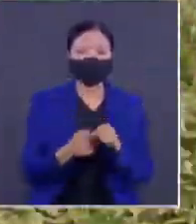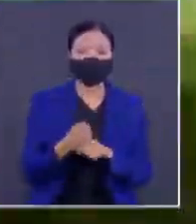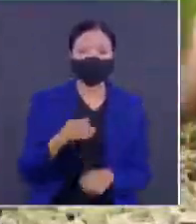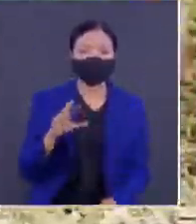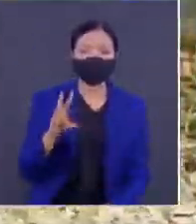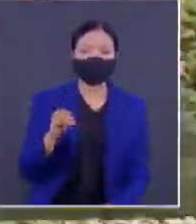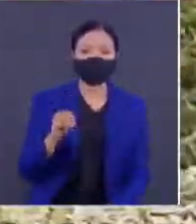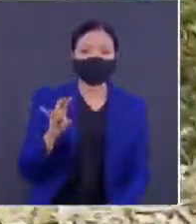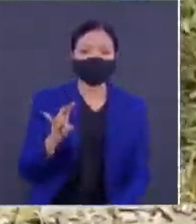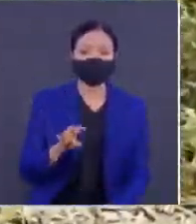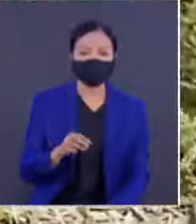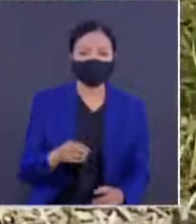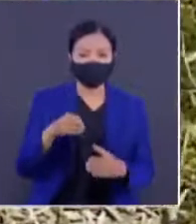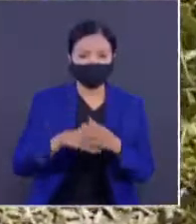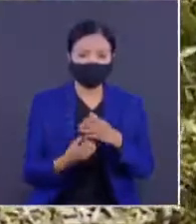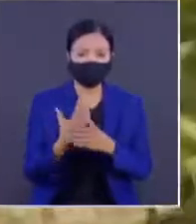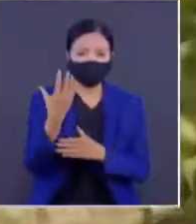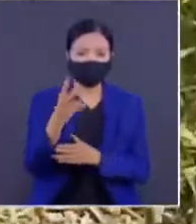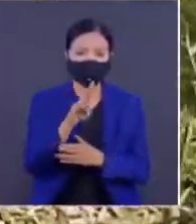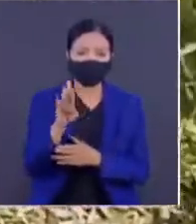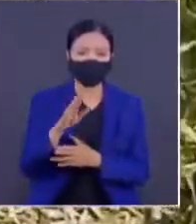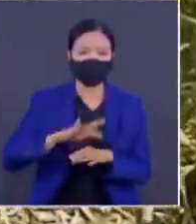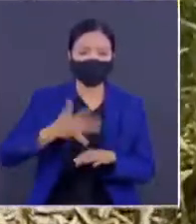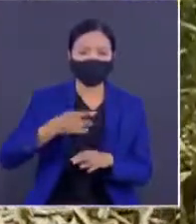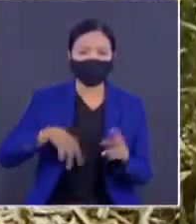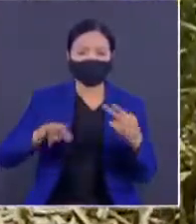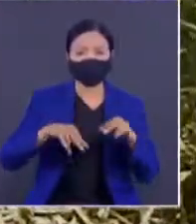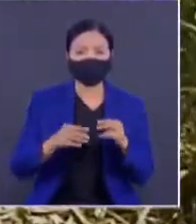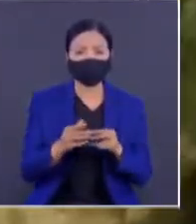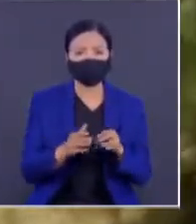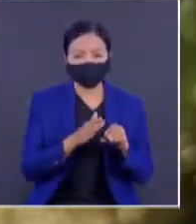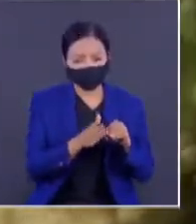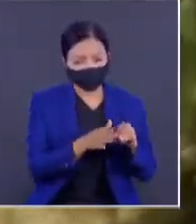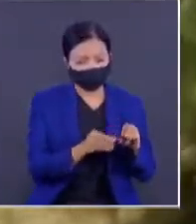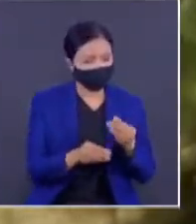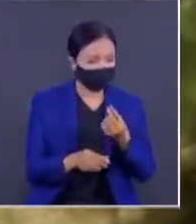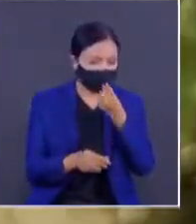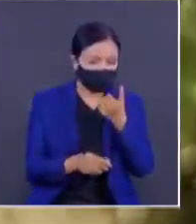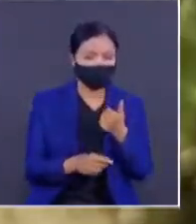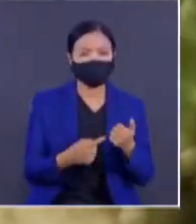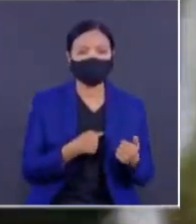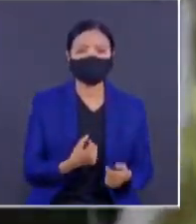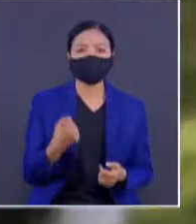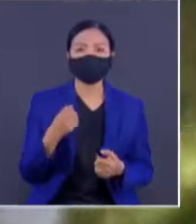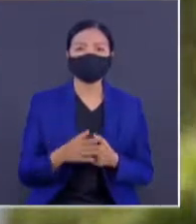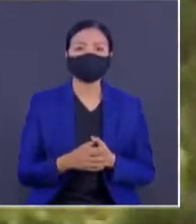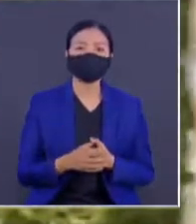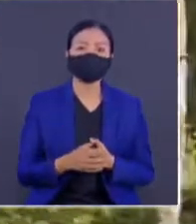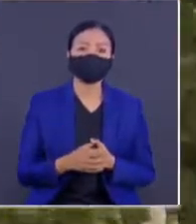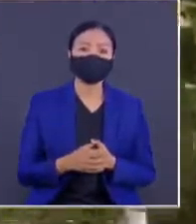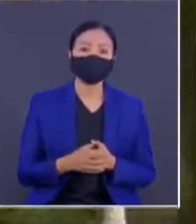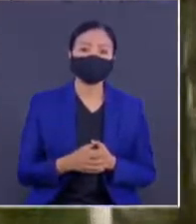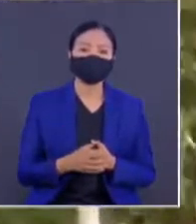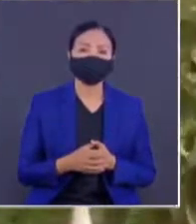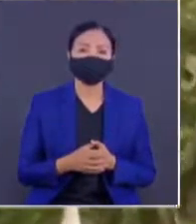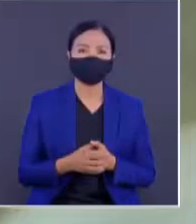ปีปลูกแล้วก็ดูแลด้วยระบบเกษตรอินทรีย์ค่ะจึงสามารถรับประทานทั้งผลได้อย่างมั่นใจทีนี้จากคุณสมบัติเด่น